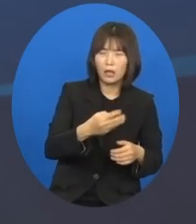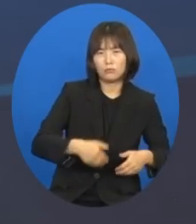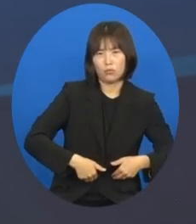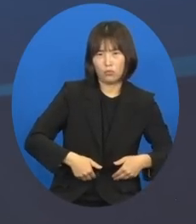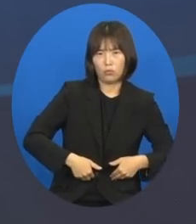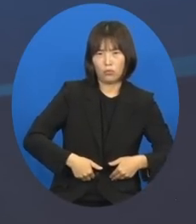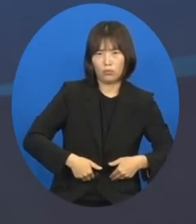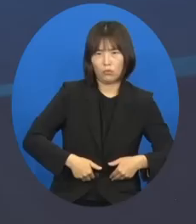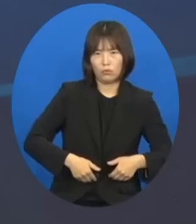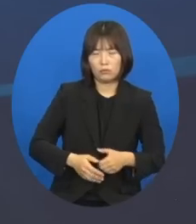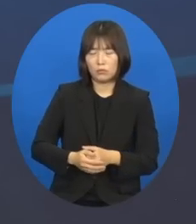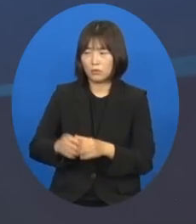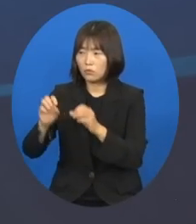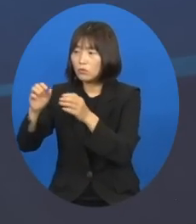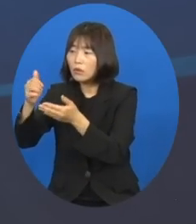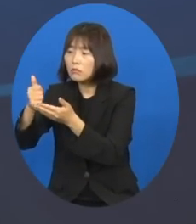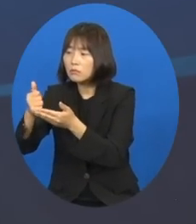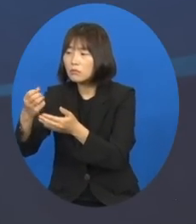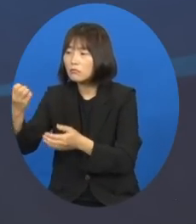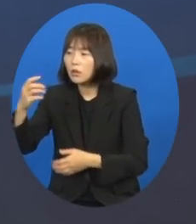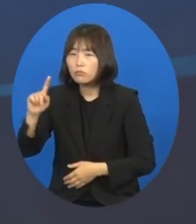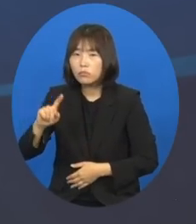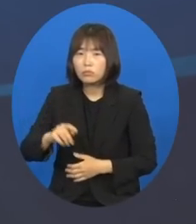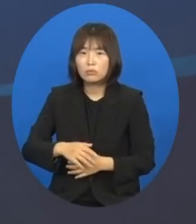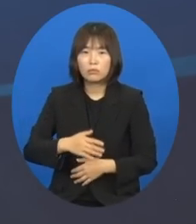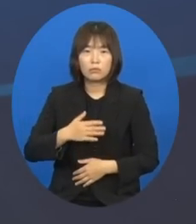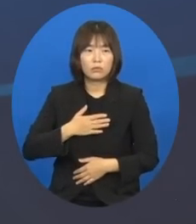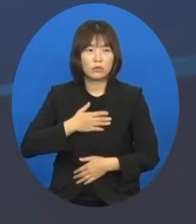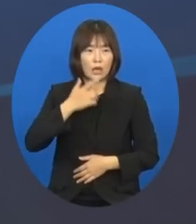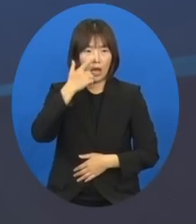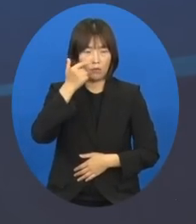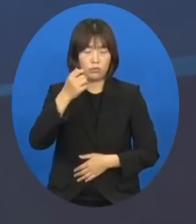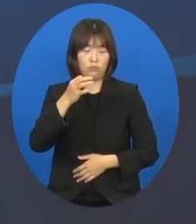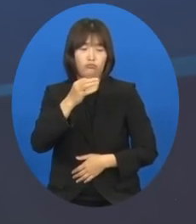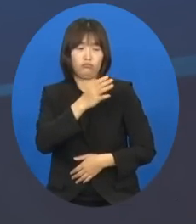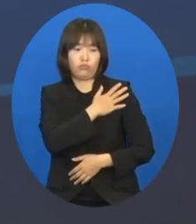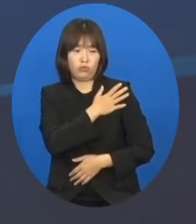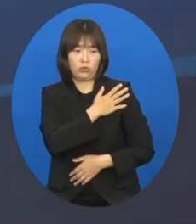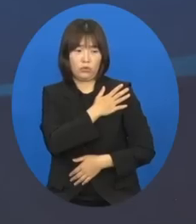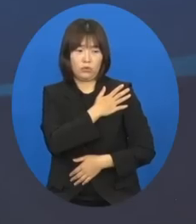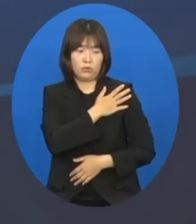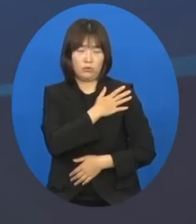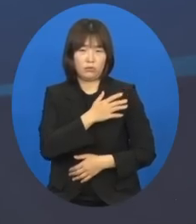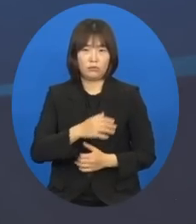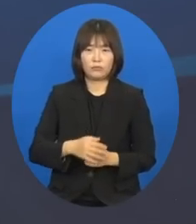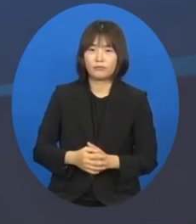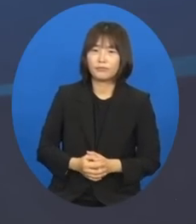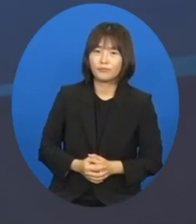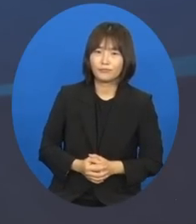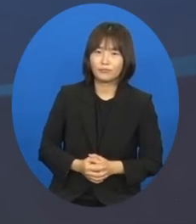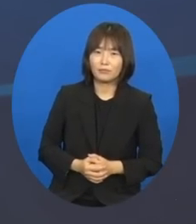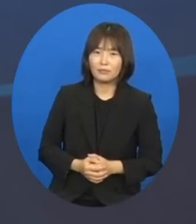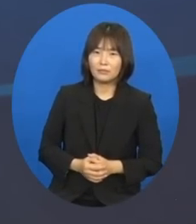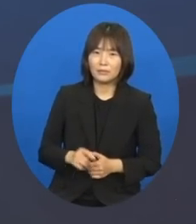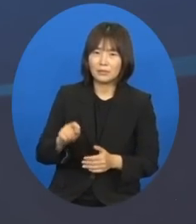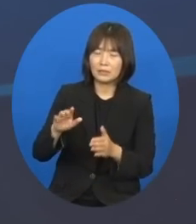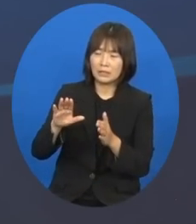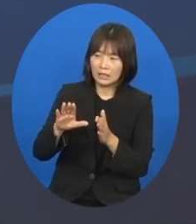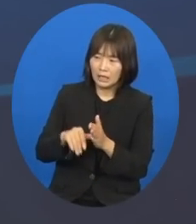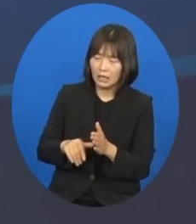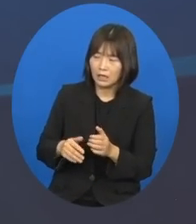이렇게 긁으면서 저희 아버지가 부자예요 그러더라고요 그 순간